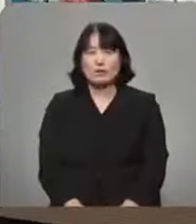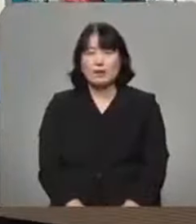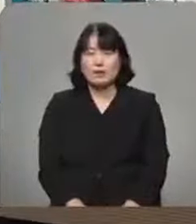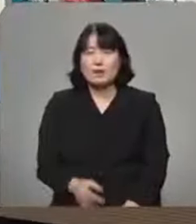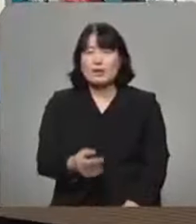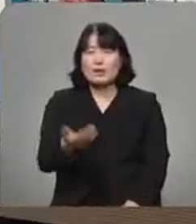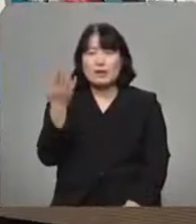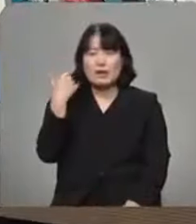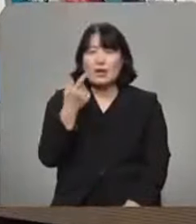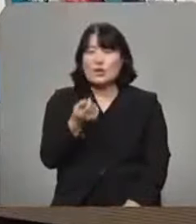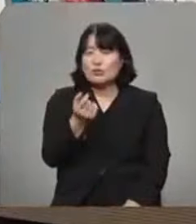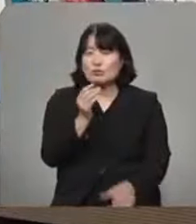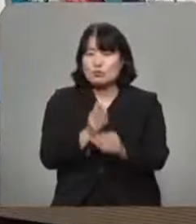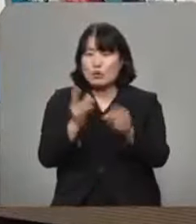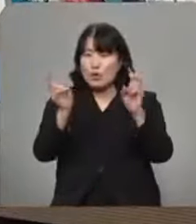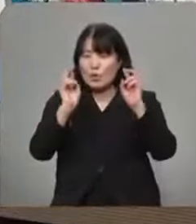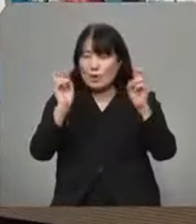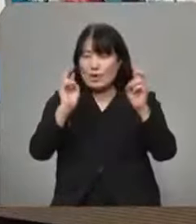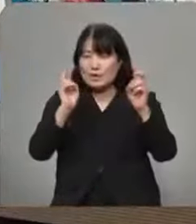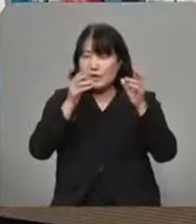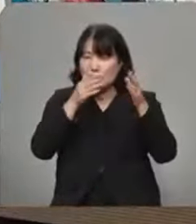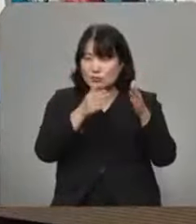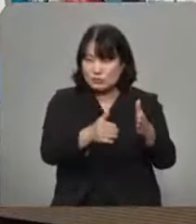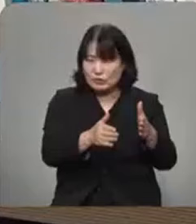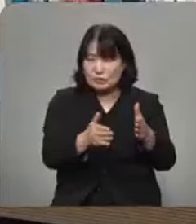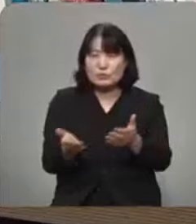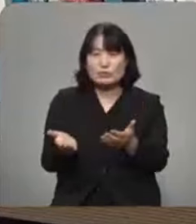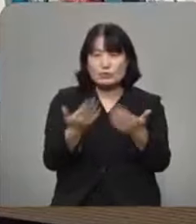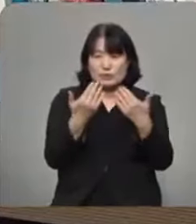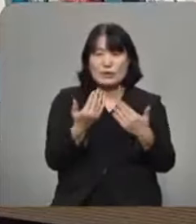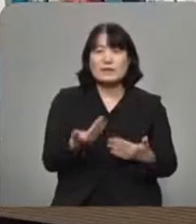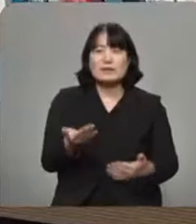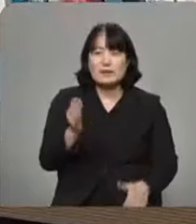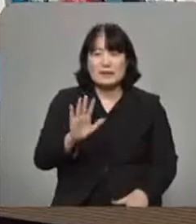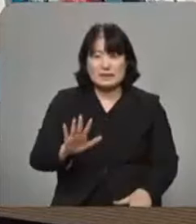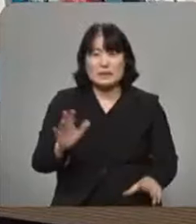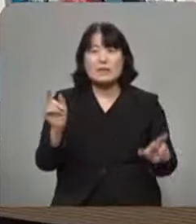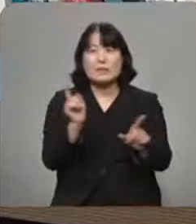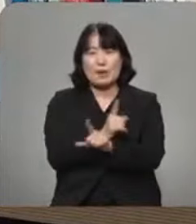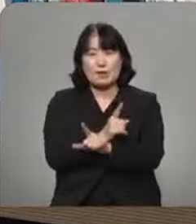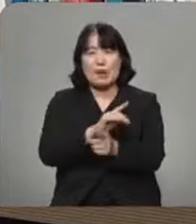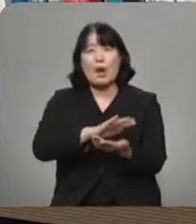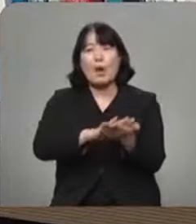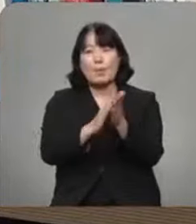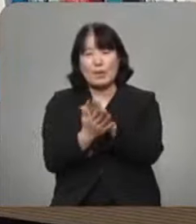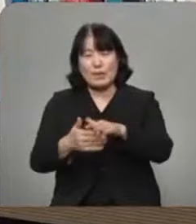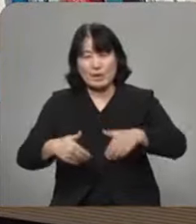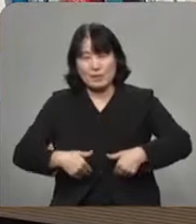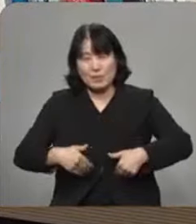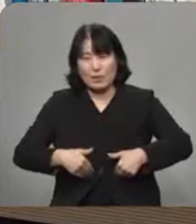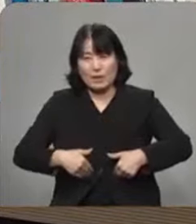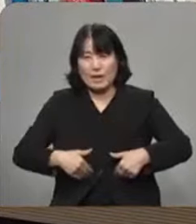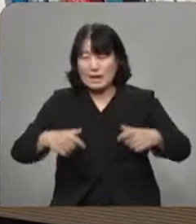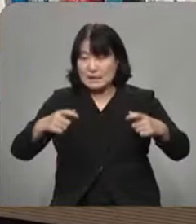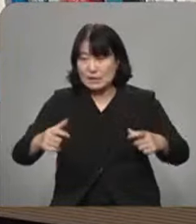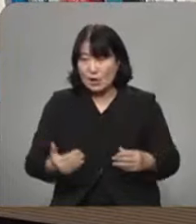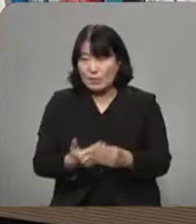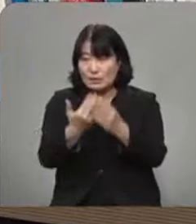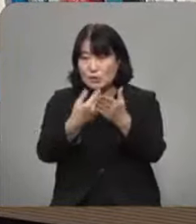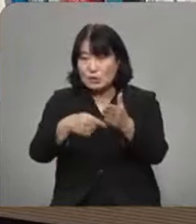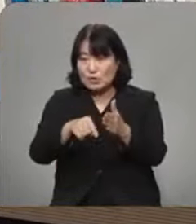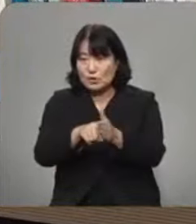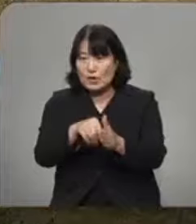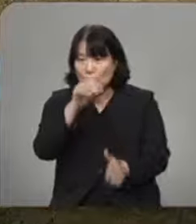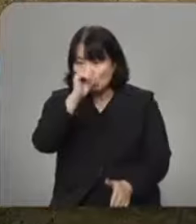했는데 앞으로는 좀 달라져야 된다라고 저도 생각을 하는 부분이 우선은 어 앵커 기업을 갖다가 일단 타게팅을